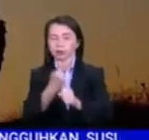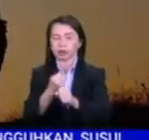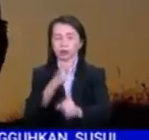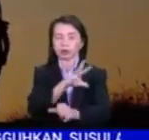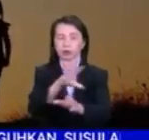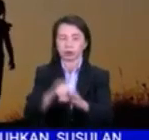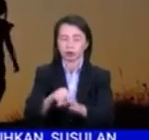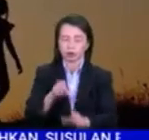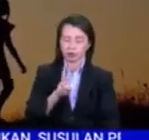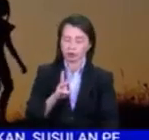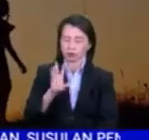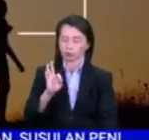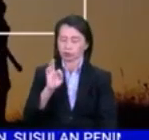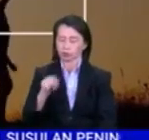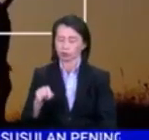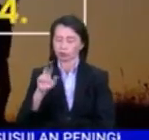merangkumi